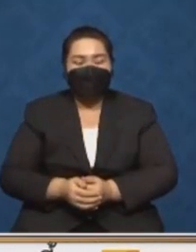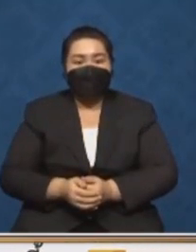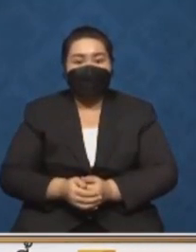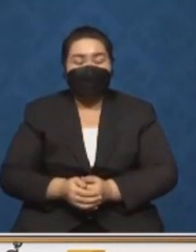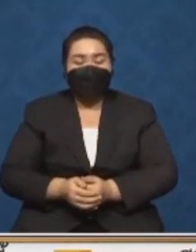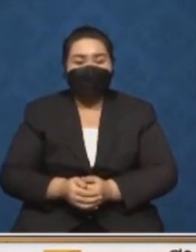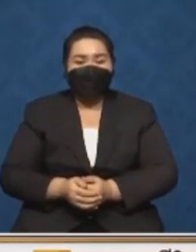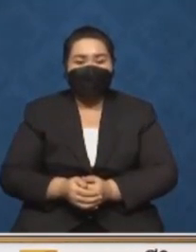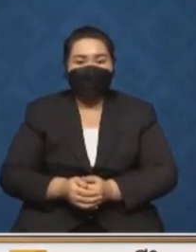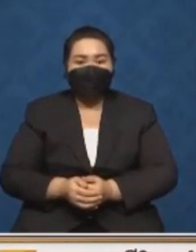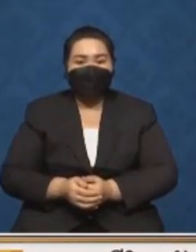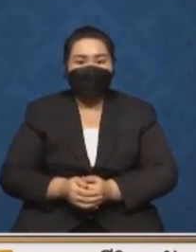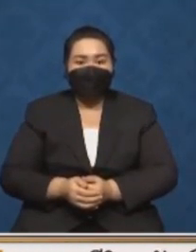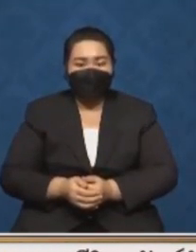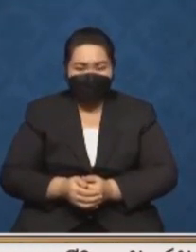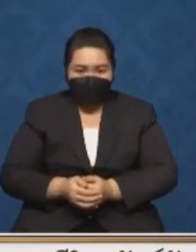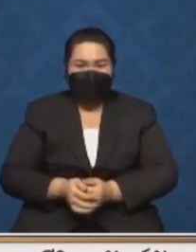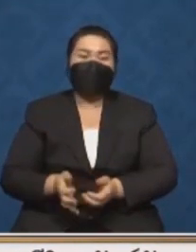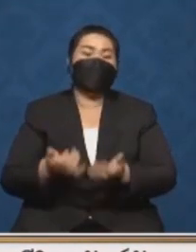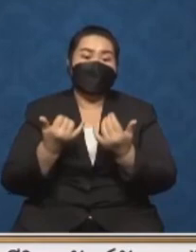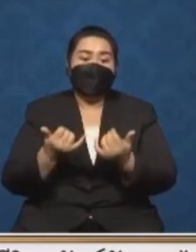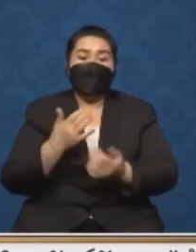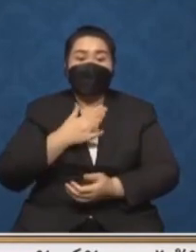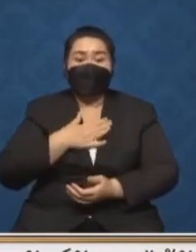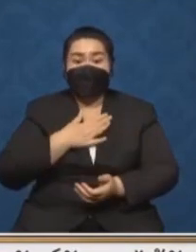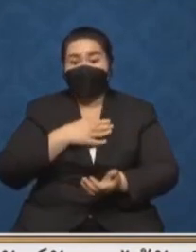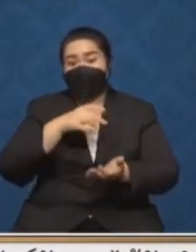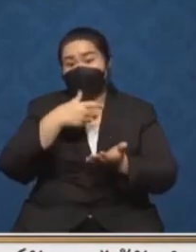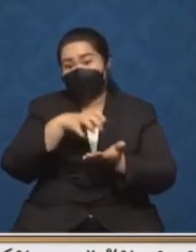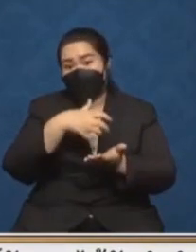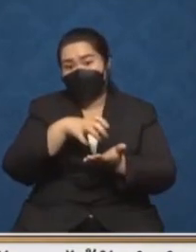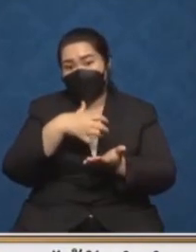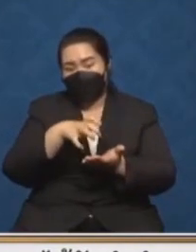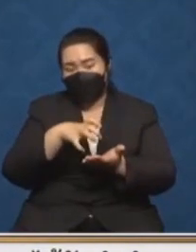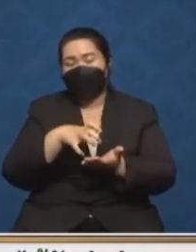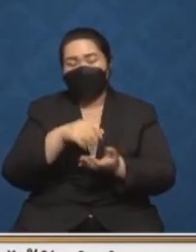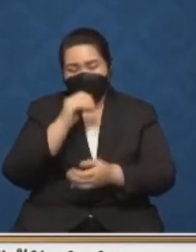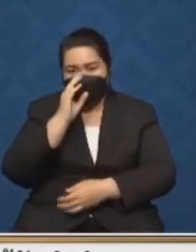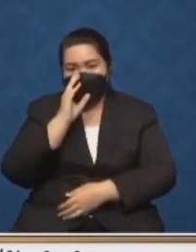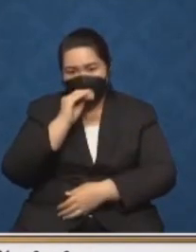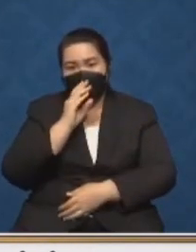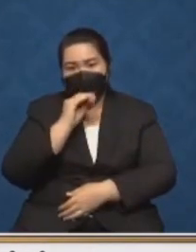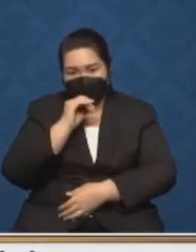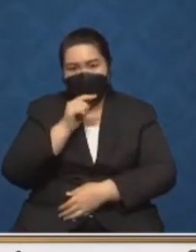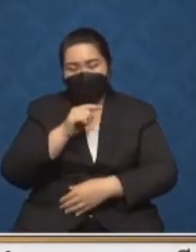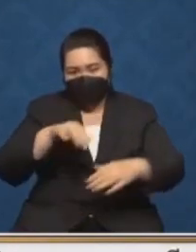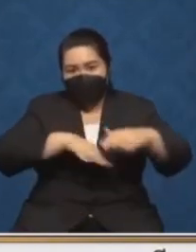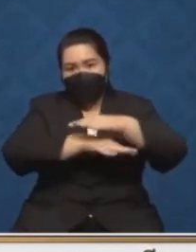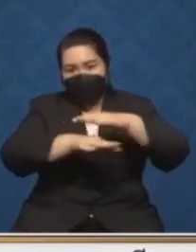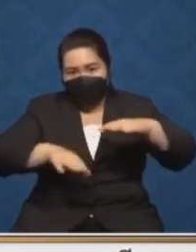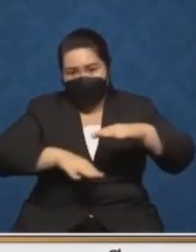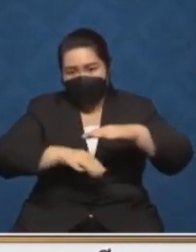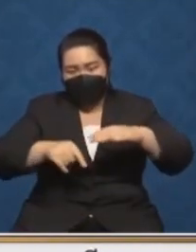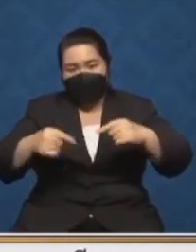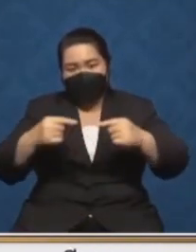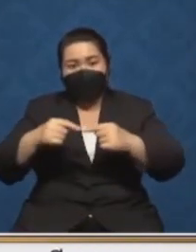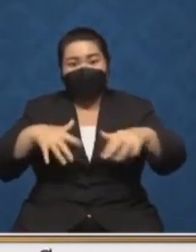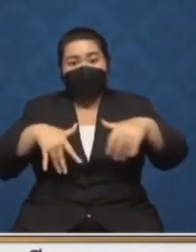ถปทานครับ ที่ผมเก่ามาเป็นเครื่องยืนยันว่า พี่น้องบ้านผม